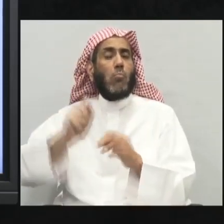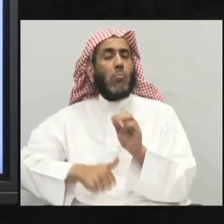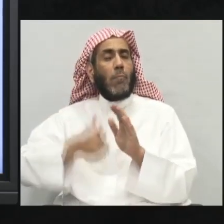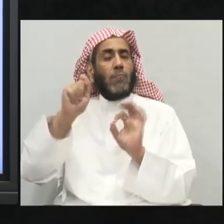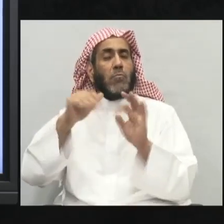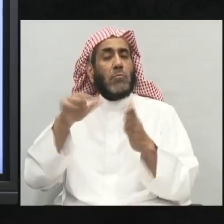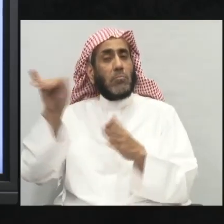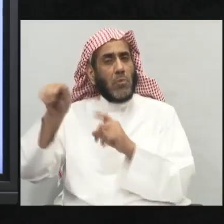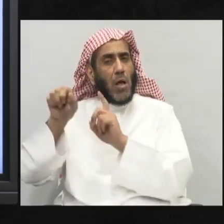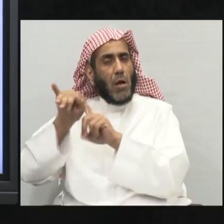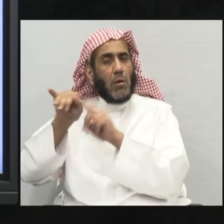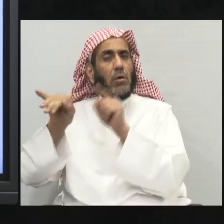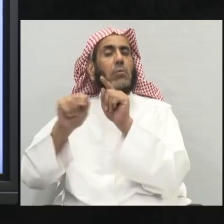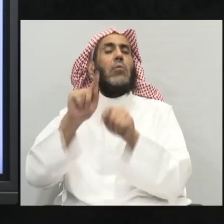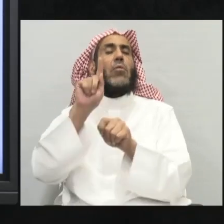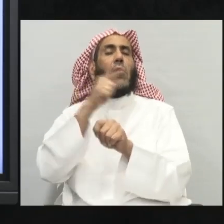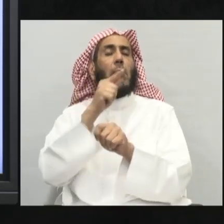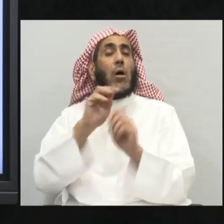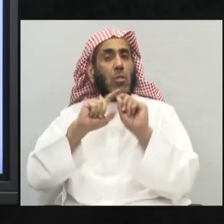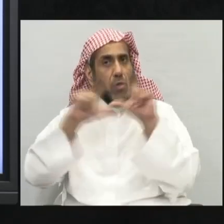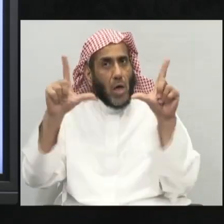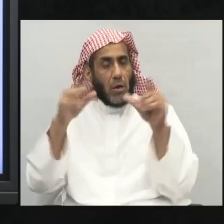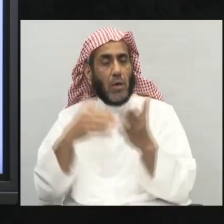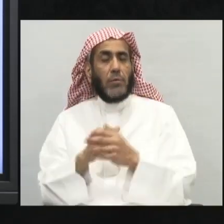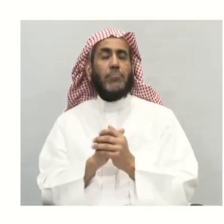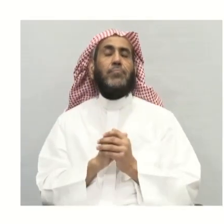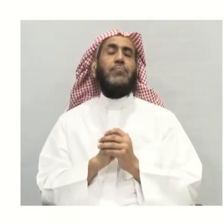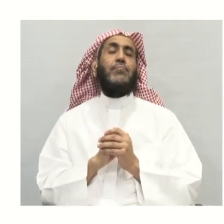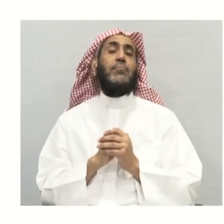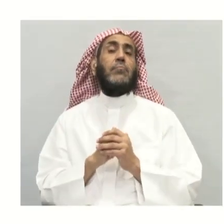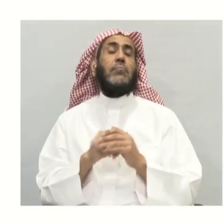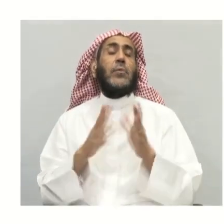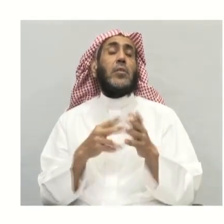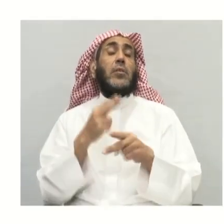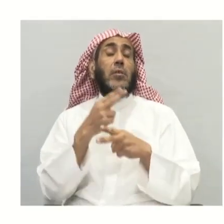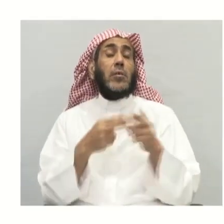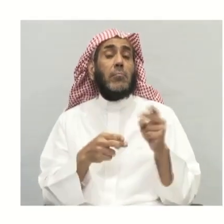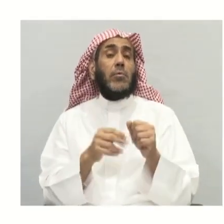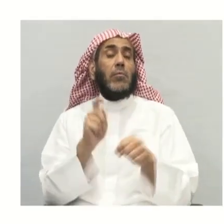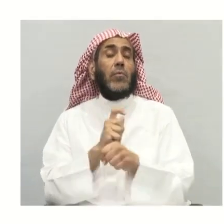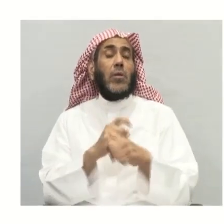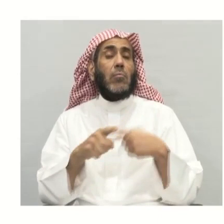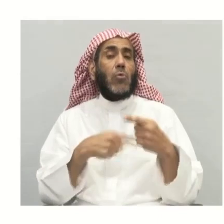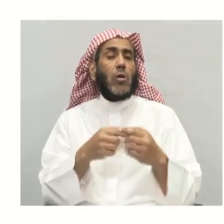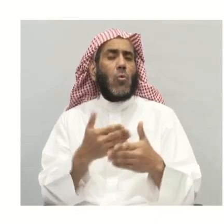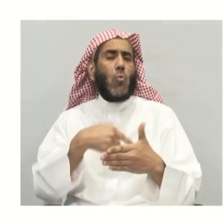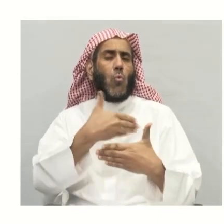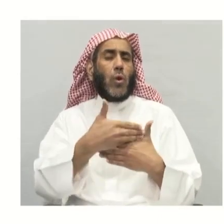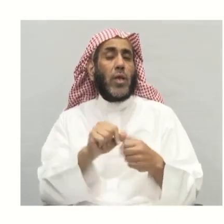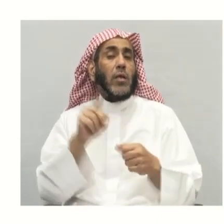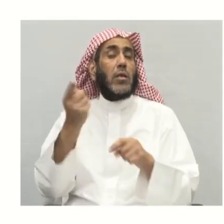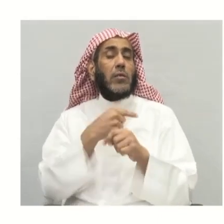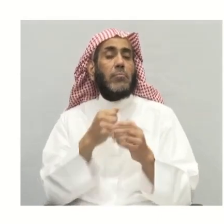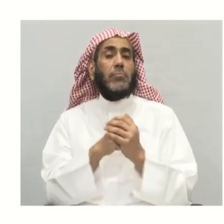اذا علامه رفعه الضمه الظاهره على اخره حاله اعراب الفعل المضارع الاخرى هي